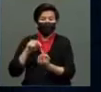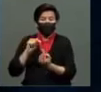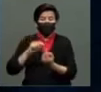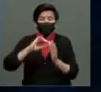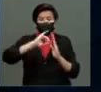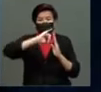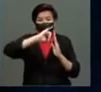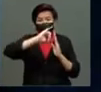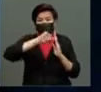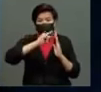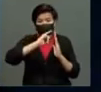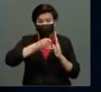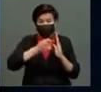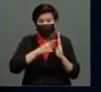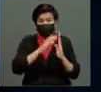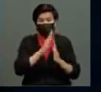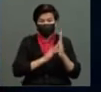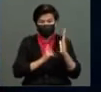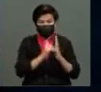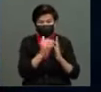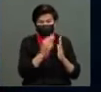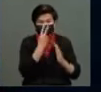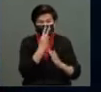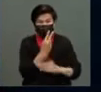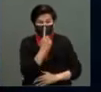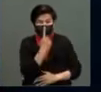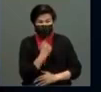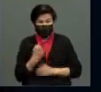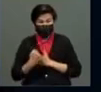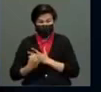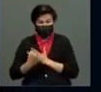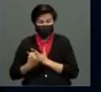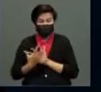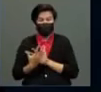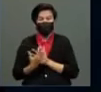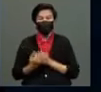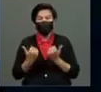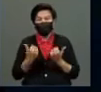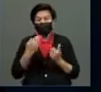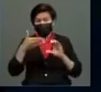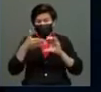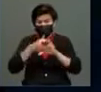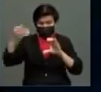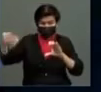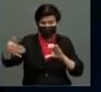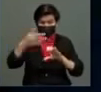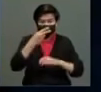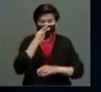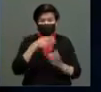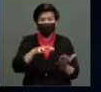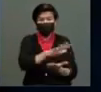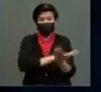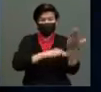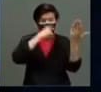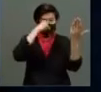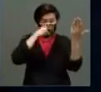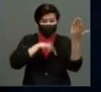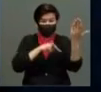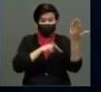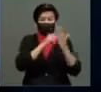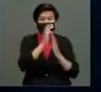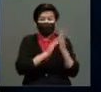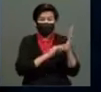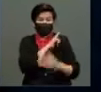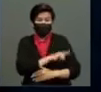ที่มีความเข้มเยอะๆต้องมาขอบคุณในสไลด์ถัดไปแผนที่ประเทศไทยที่มีสีขาวเพิ่ม